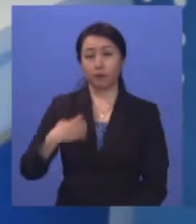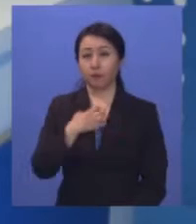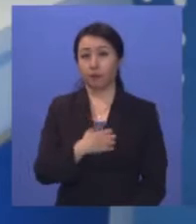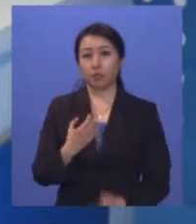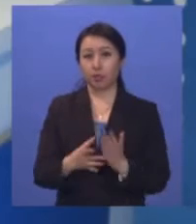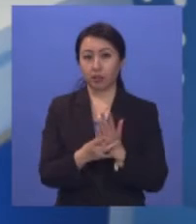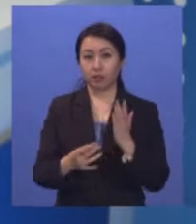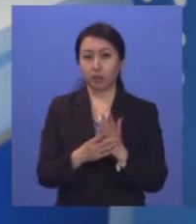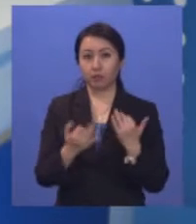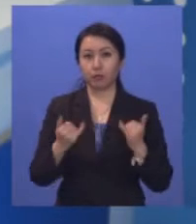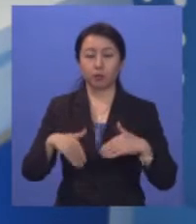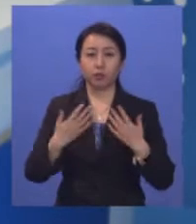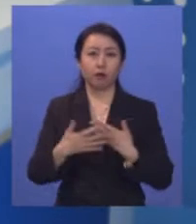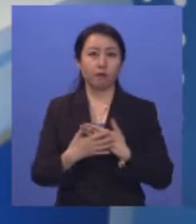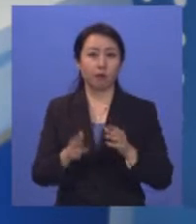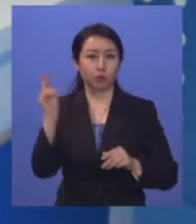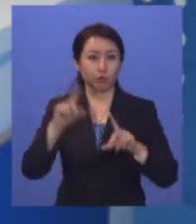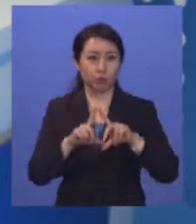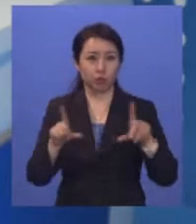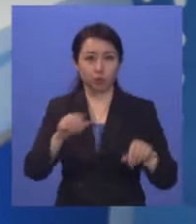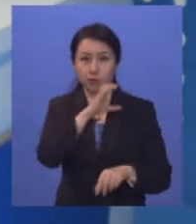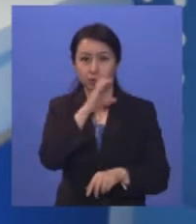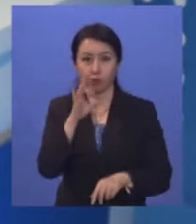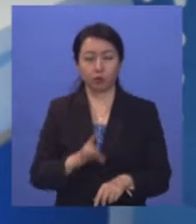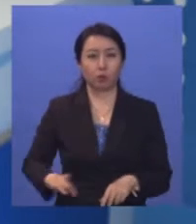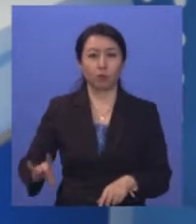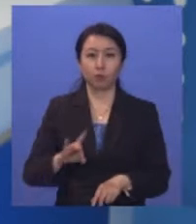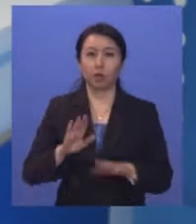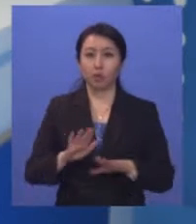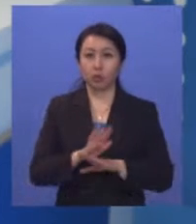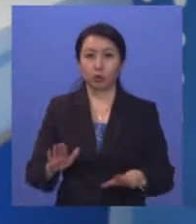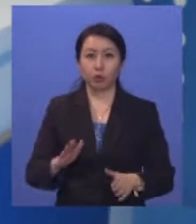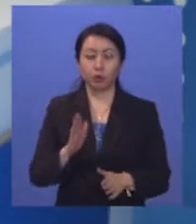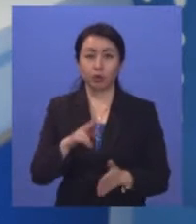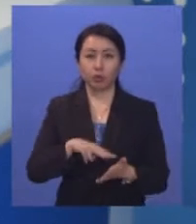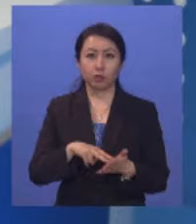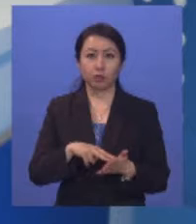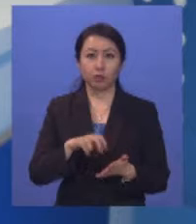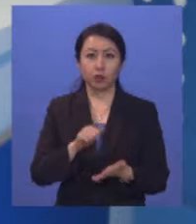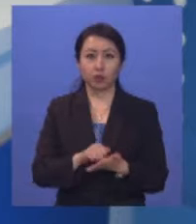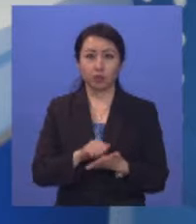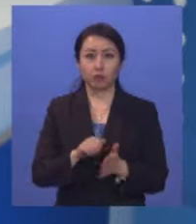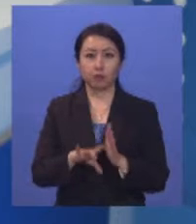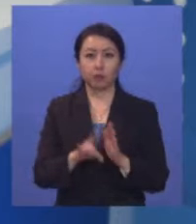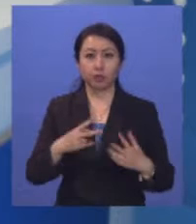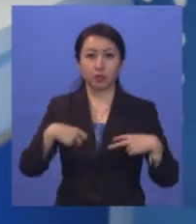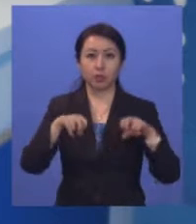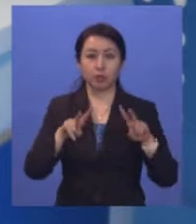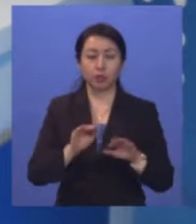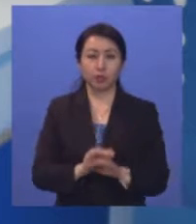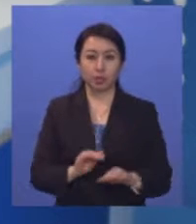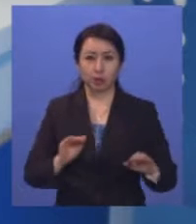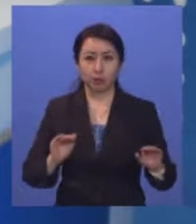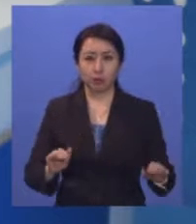Важный экзамен сегодня сдавали выпускники школы региона. Он не только повлияет на оценку в аттестате, но и определит специальность